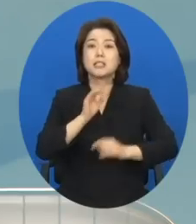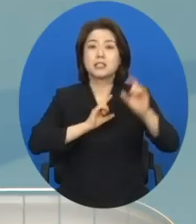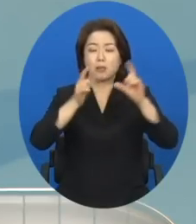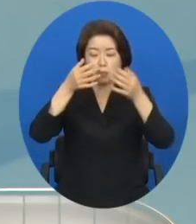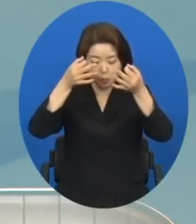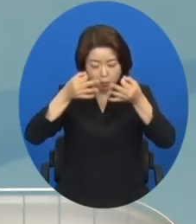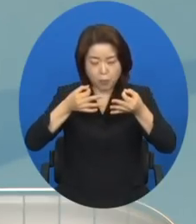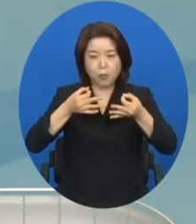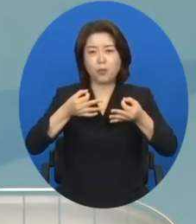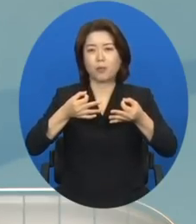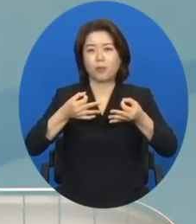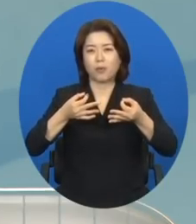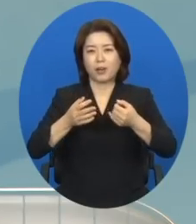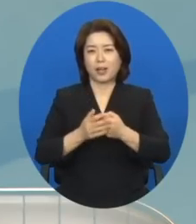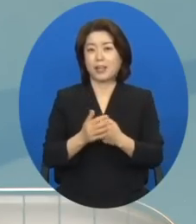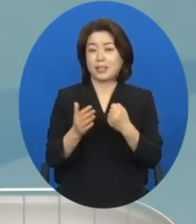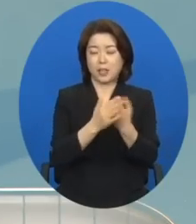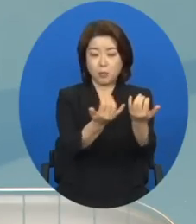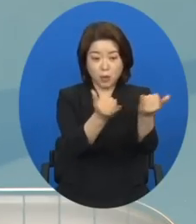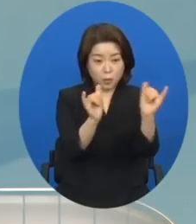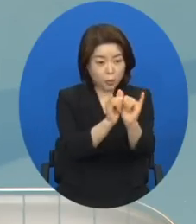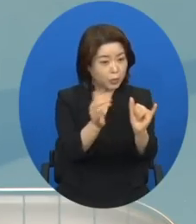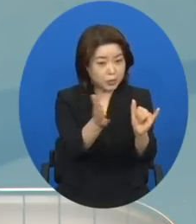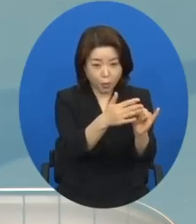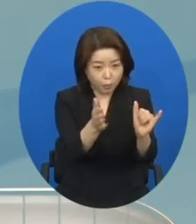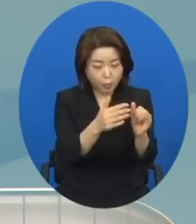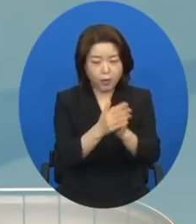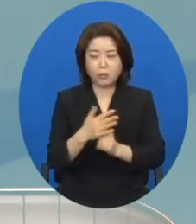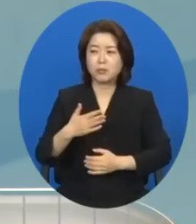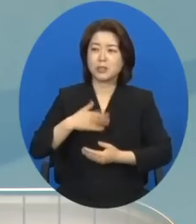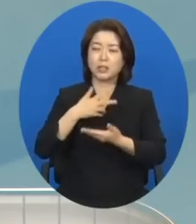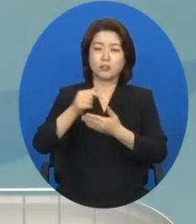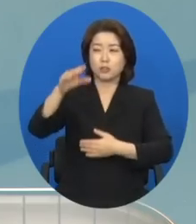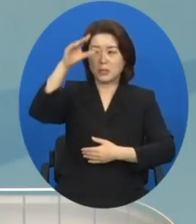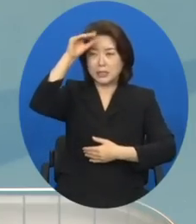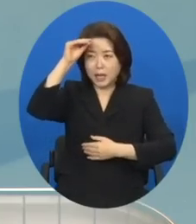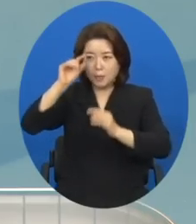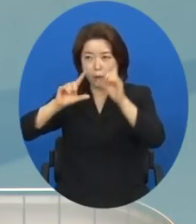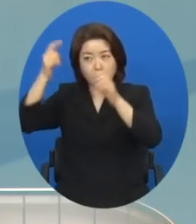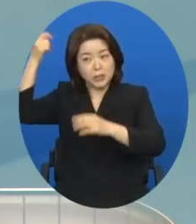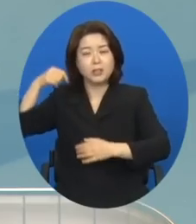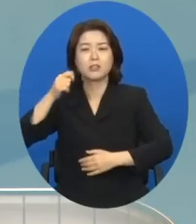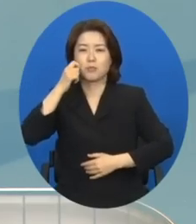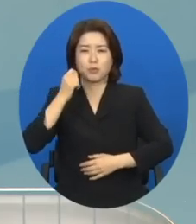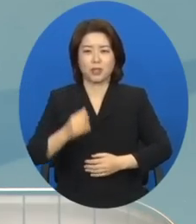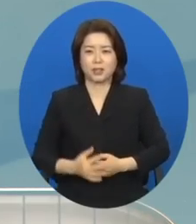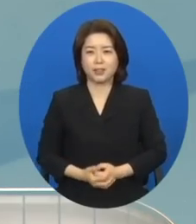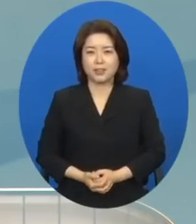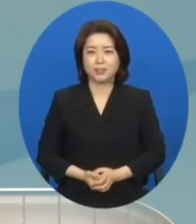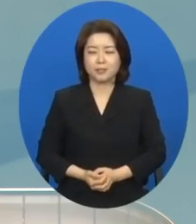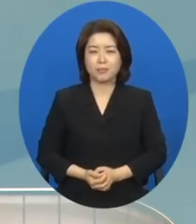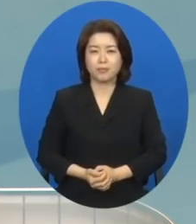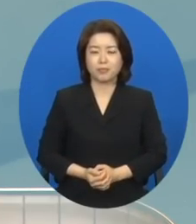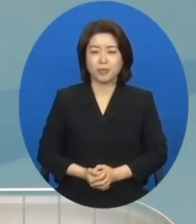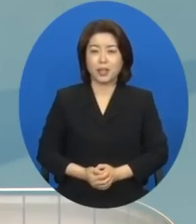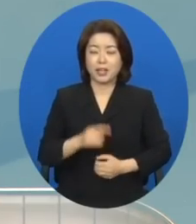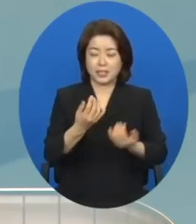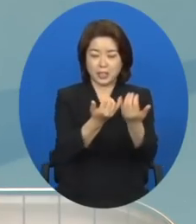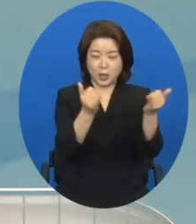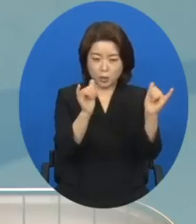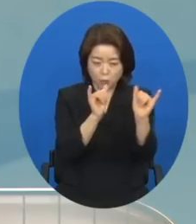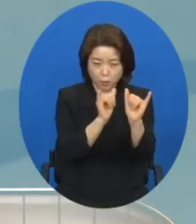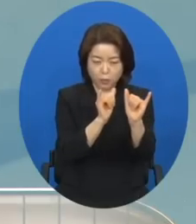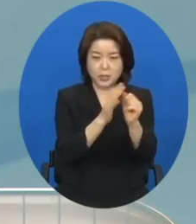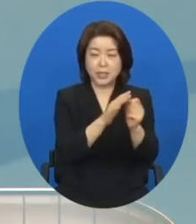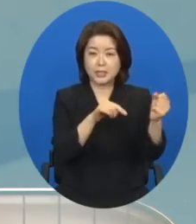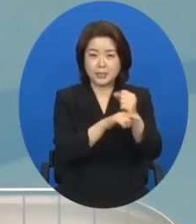때문에 그래요. 그래서 공동체 없이는 주님을 닮아갈 수는 없다라는 것이죠. 헨리 나우엔이 공동체에 대한 정의를 한 단계